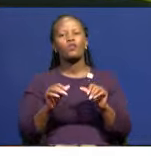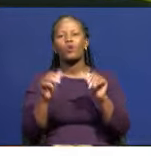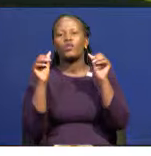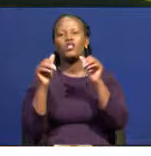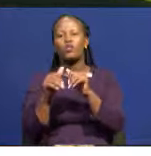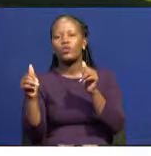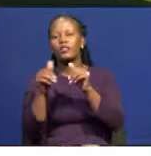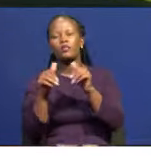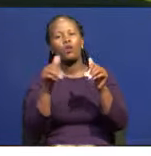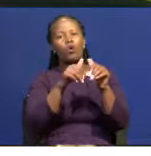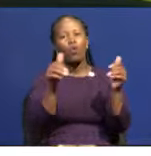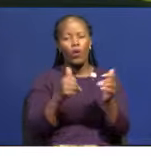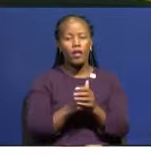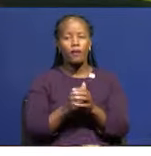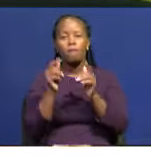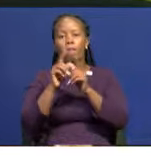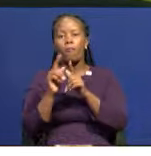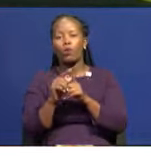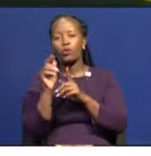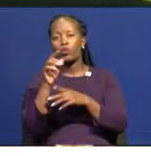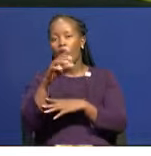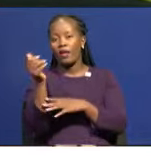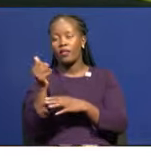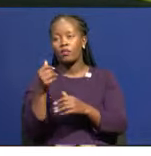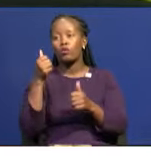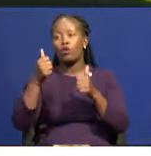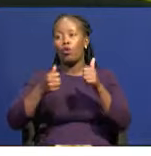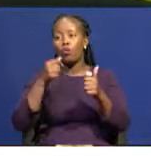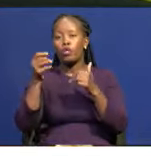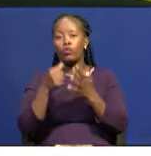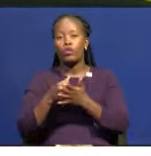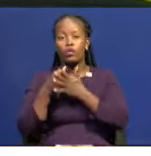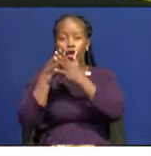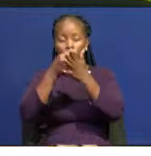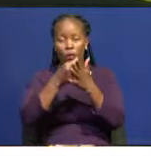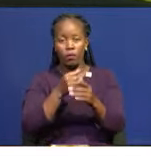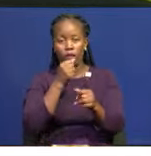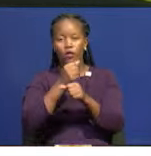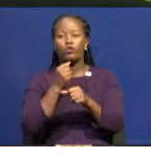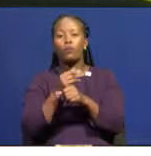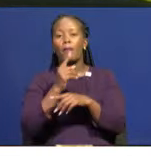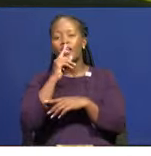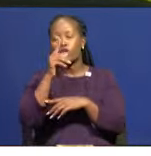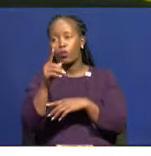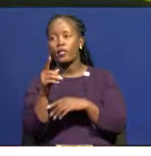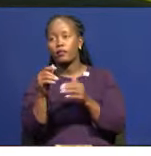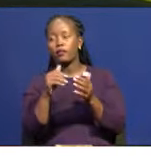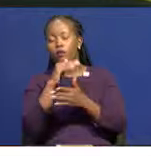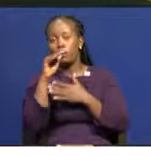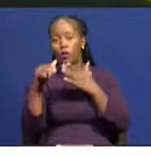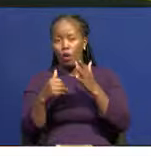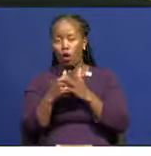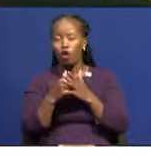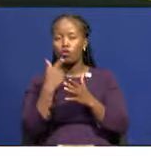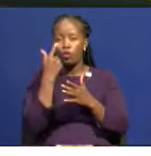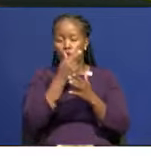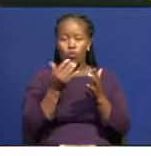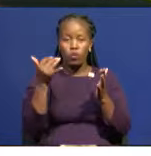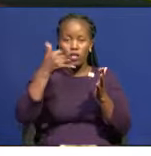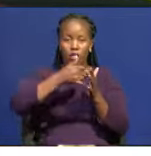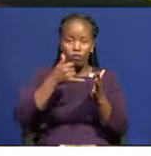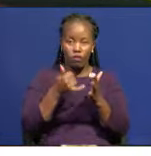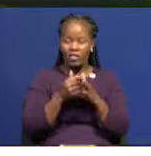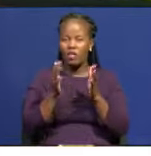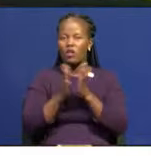mazingira ambayo yatamwezesha kukua katika ile hali, hatutasema tulichangia katika